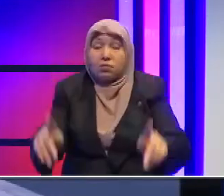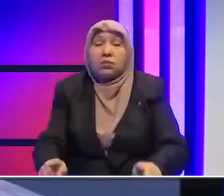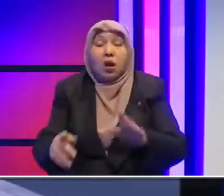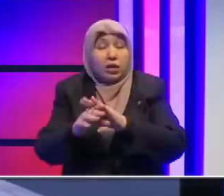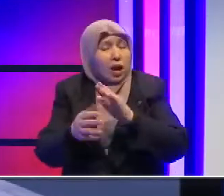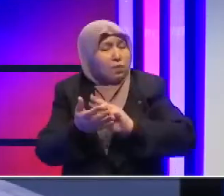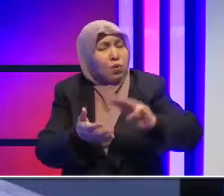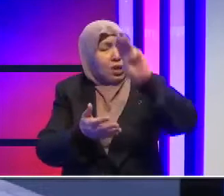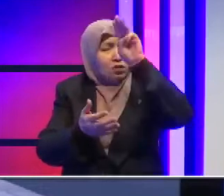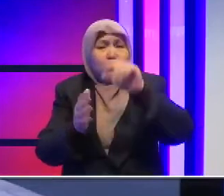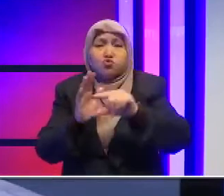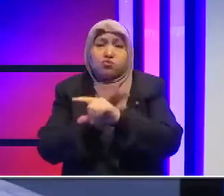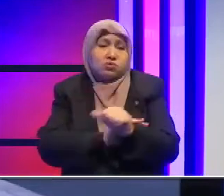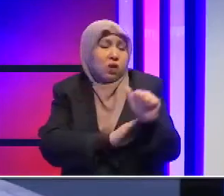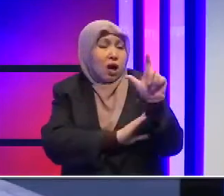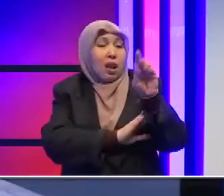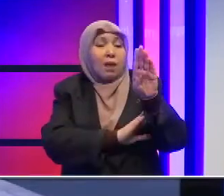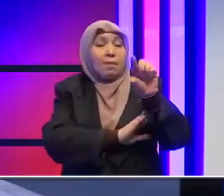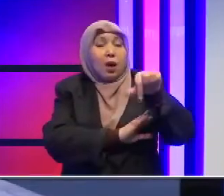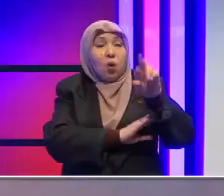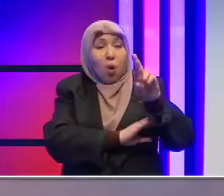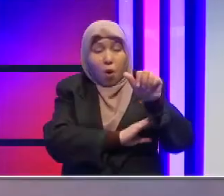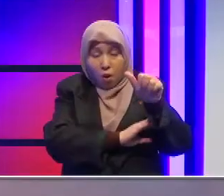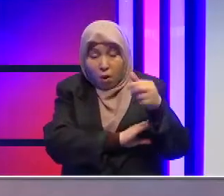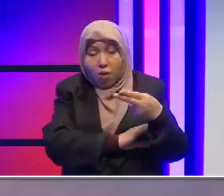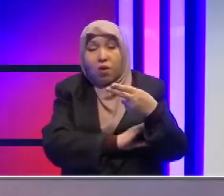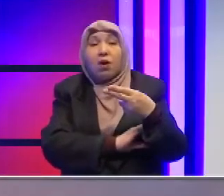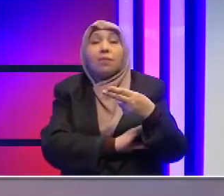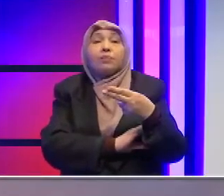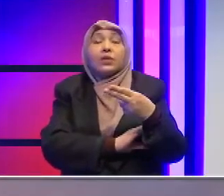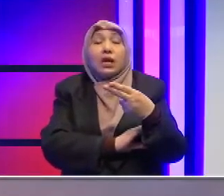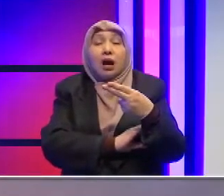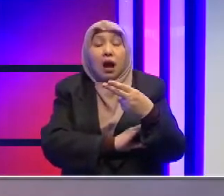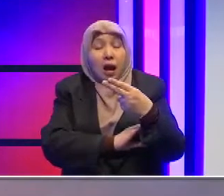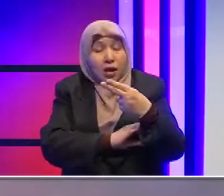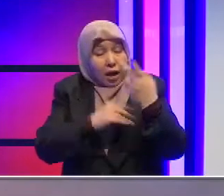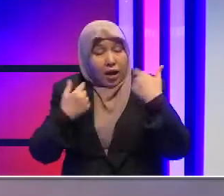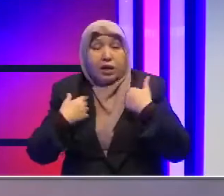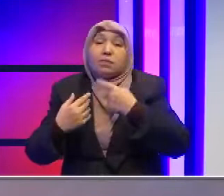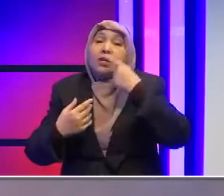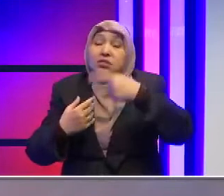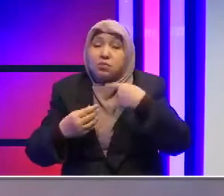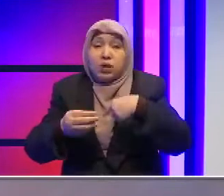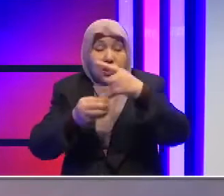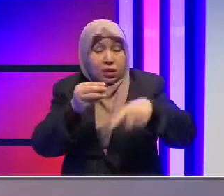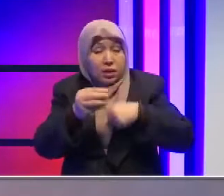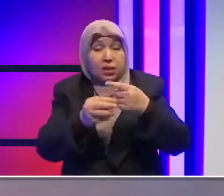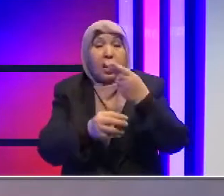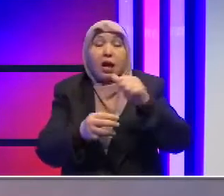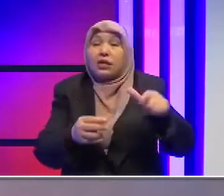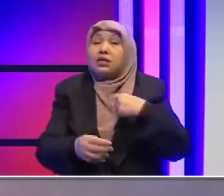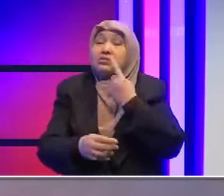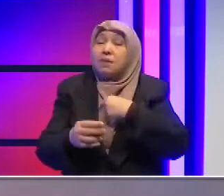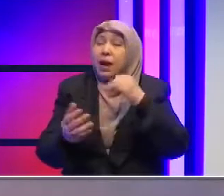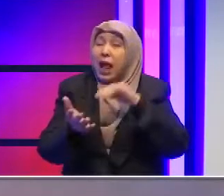bicara surah Al-Baqarah, wa man adzamu mimman mana'a masajidallah ayyuzkara fiha ismuhu wa sa'a fi kharabiha. Siapakah yang